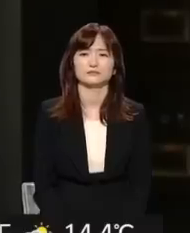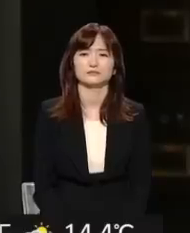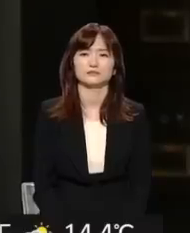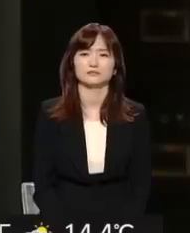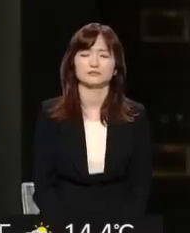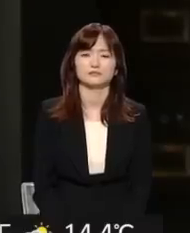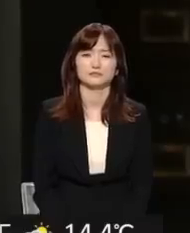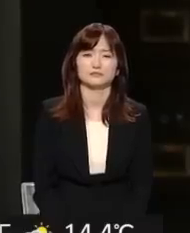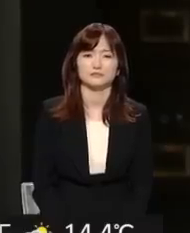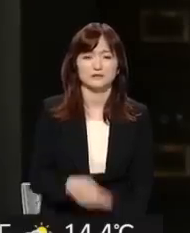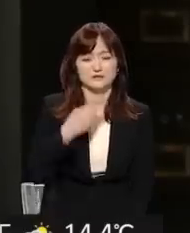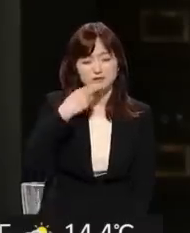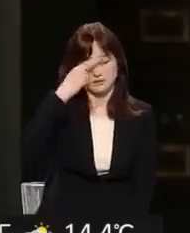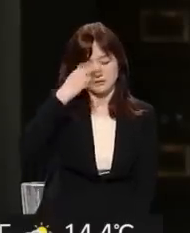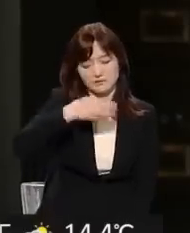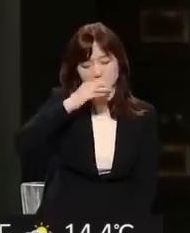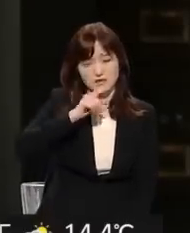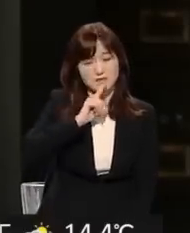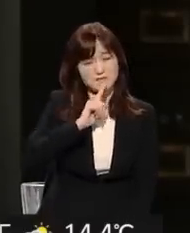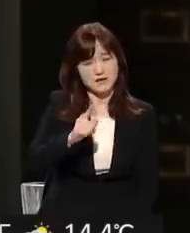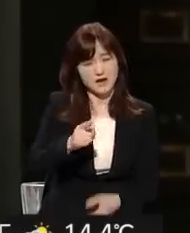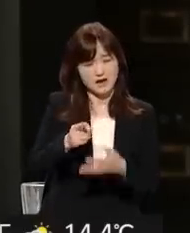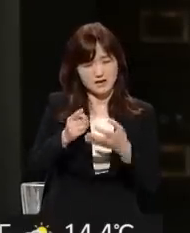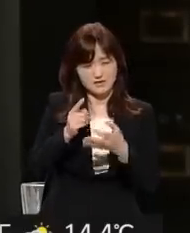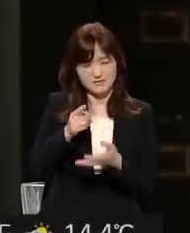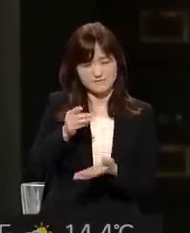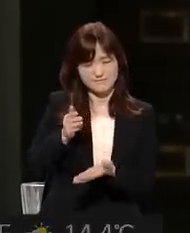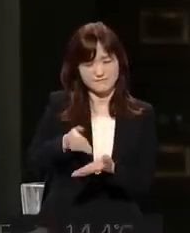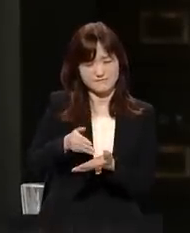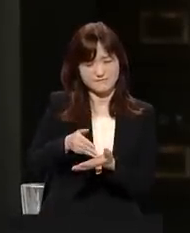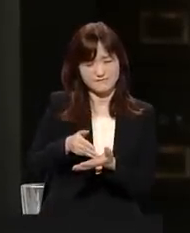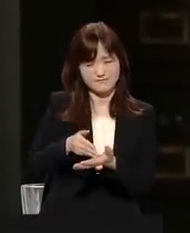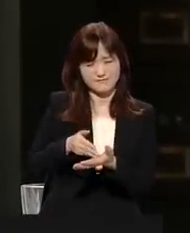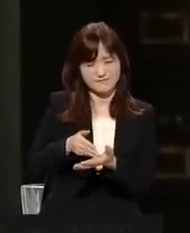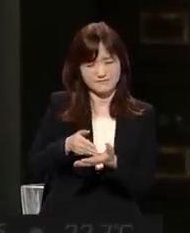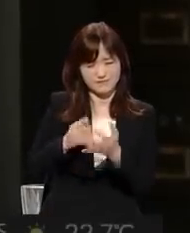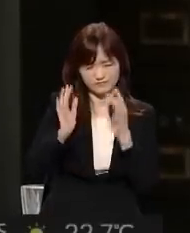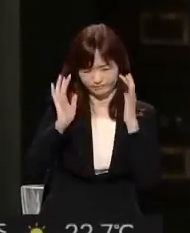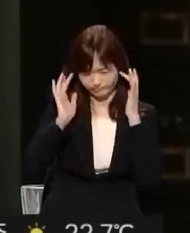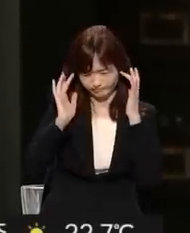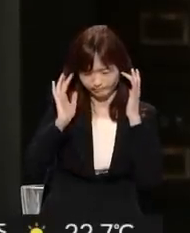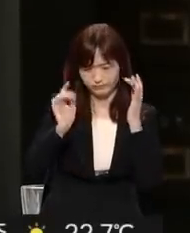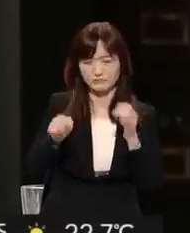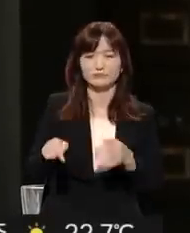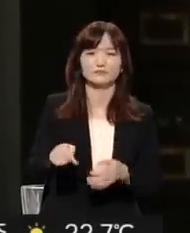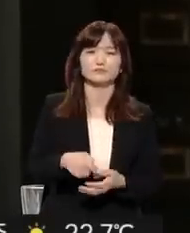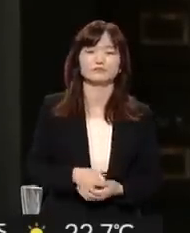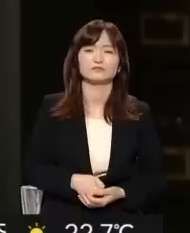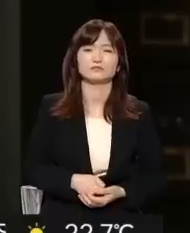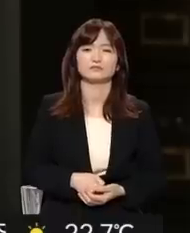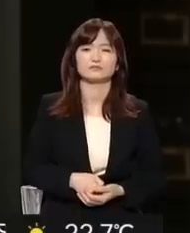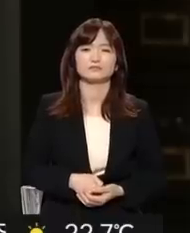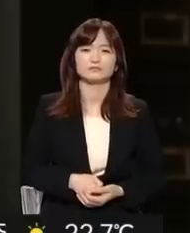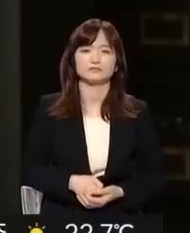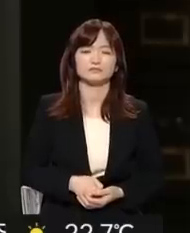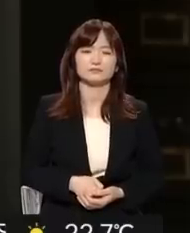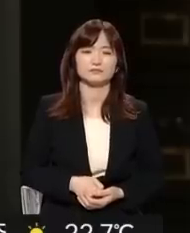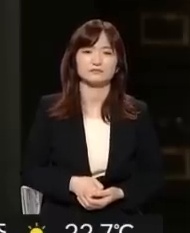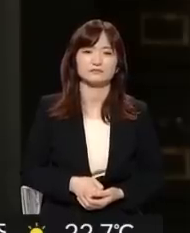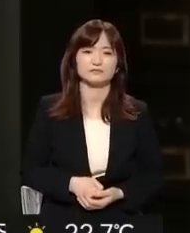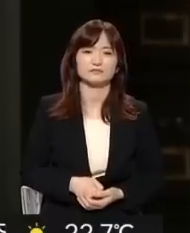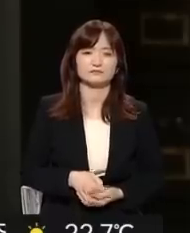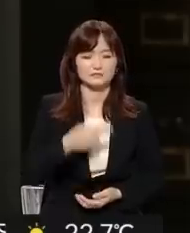이렇게 술주정까지 주사까지 심하면 가뜩이나 이것도 싫은데 이것까지 하면 얼마나